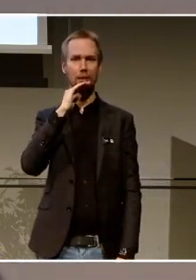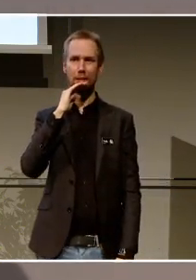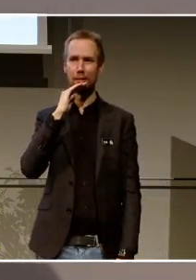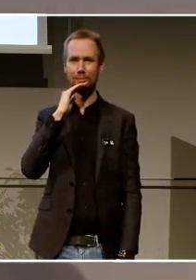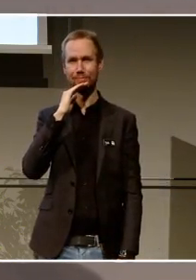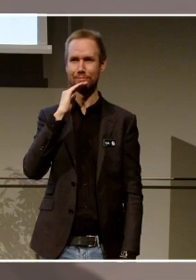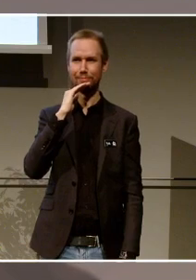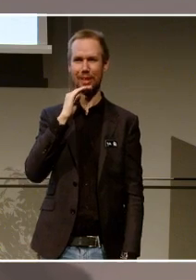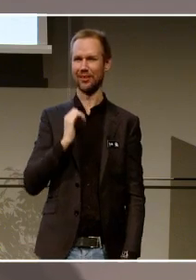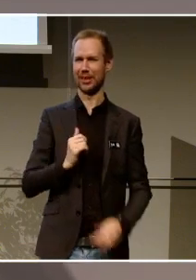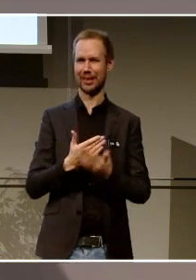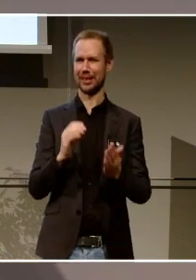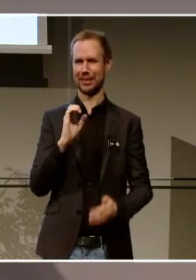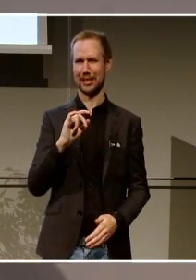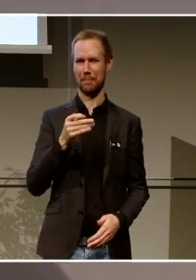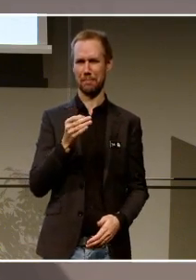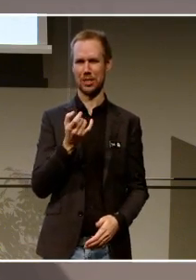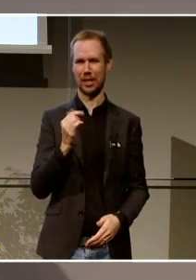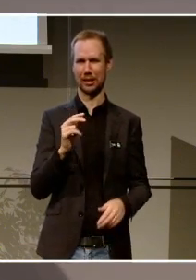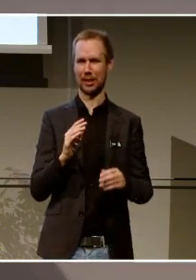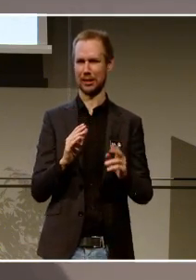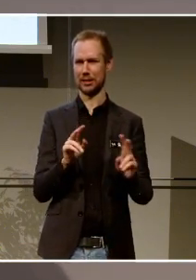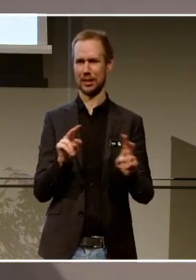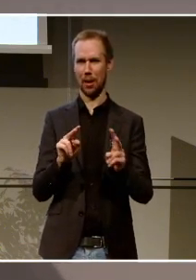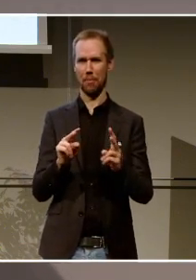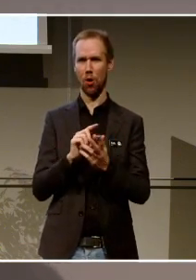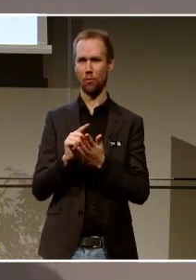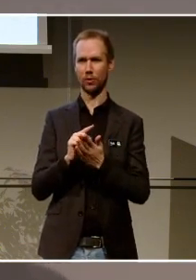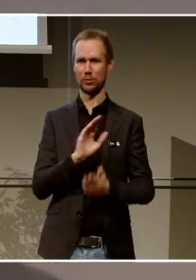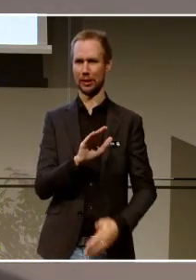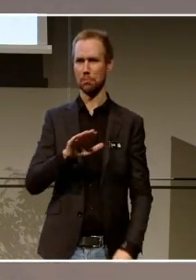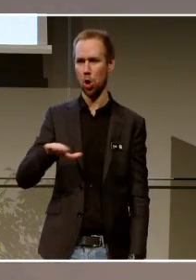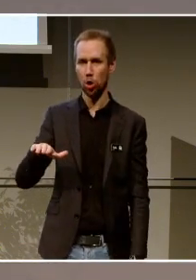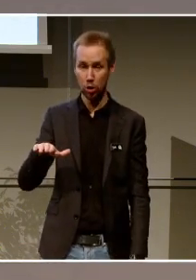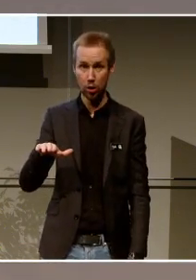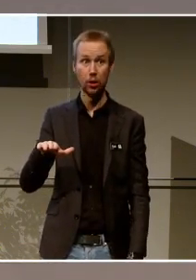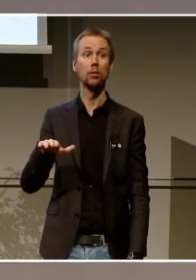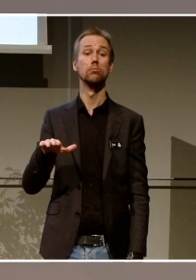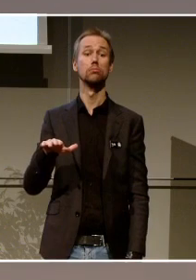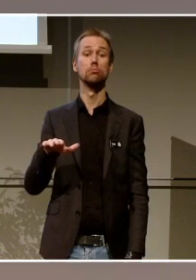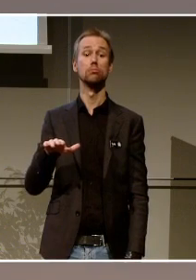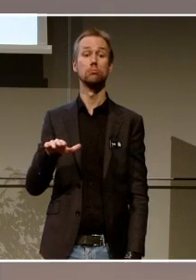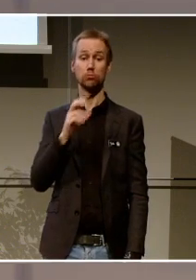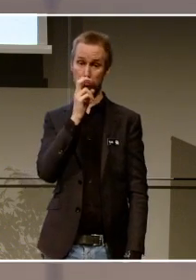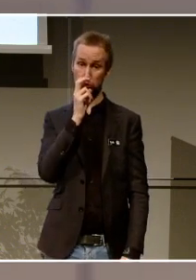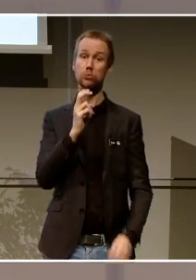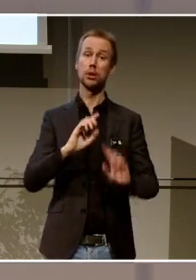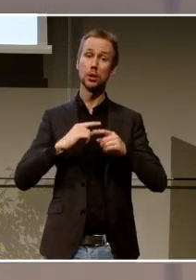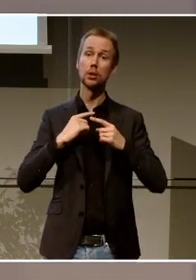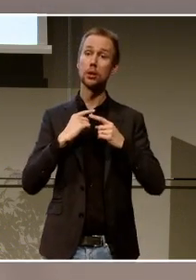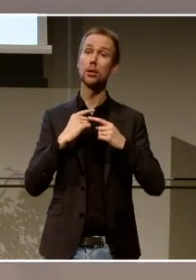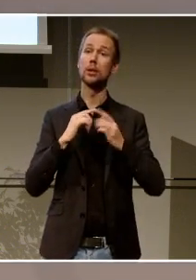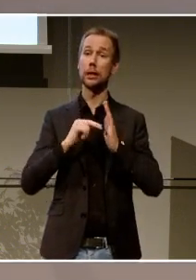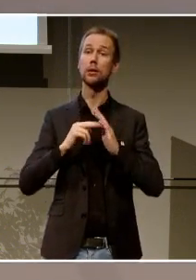är inte på Snapchat lika ofta som barnen. Det här visar ju att teknik utvecklas på olika sätt för